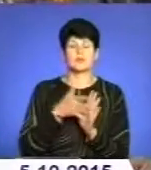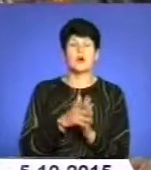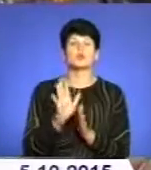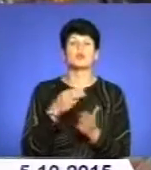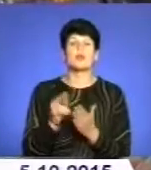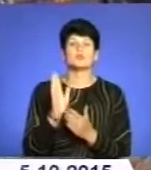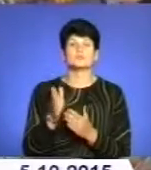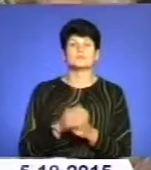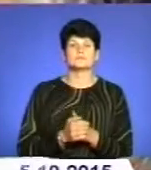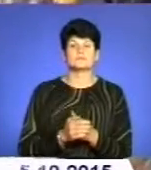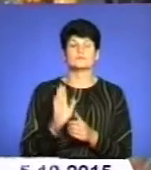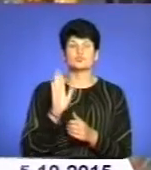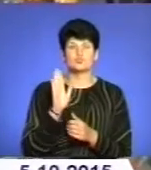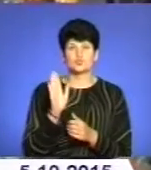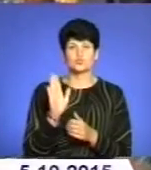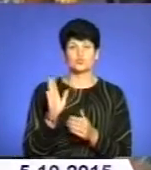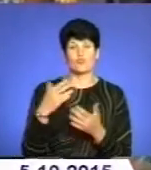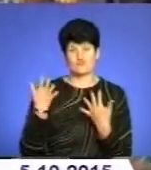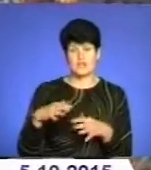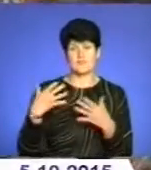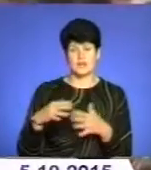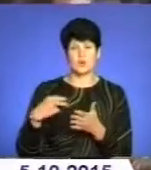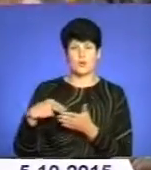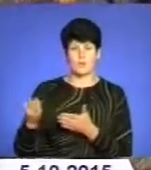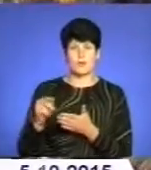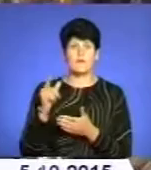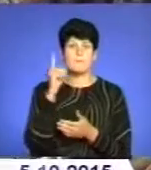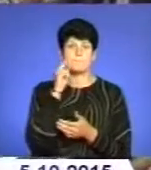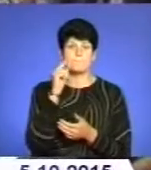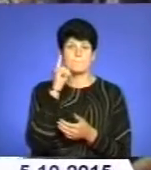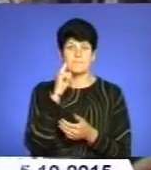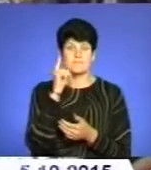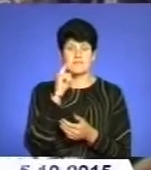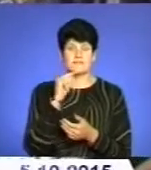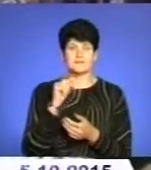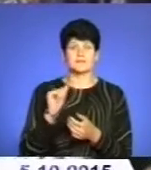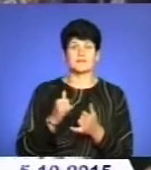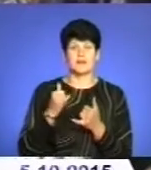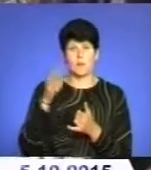купувати? Буду купив вже мід для посла Ірану,